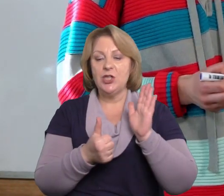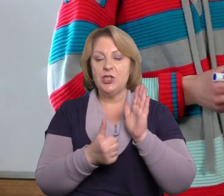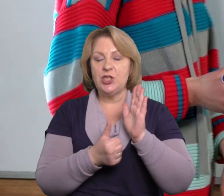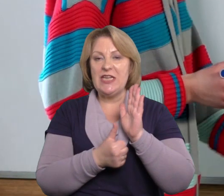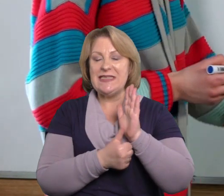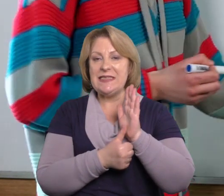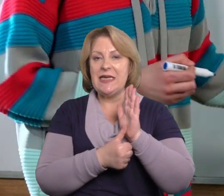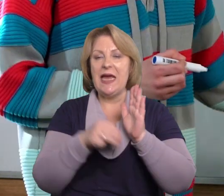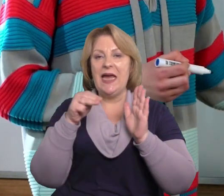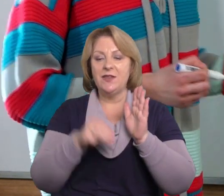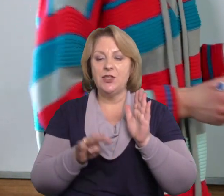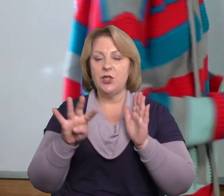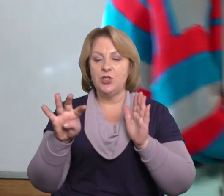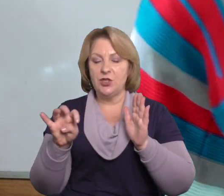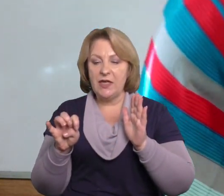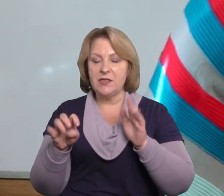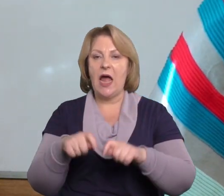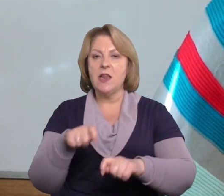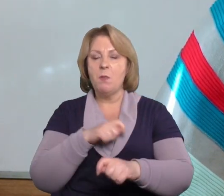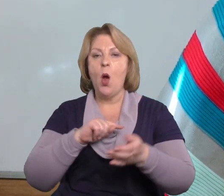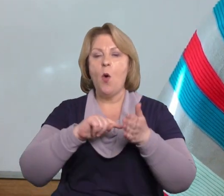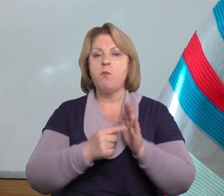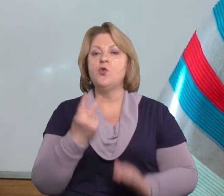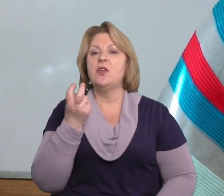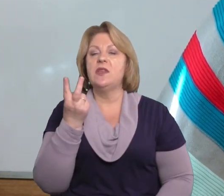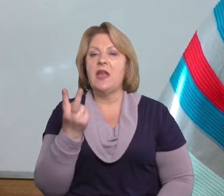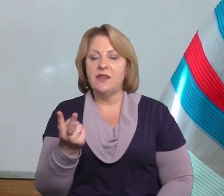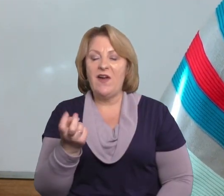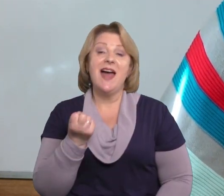6400 кілометрів помножити на 2, відповідно,